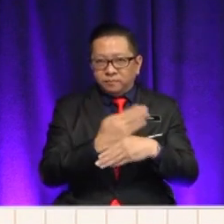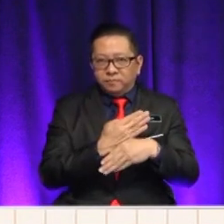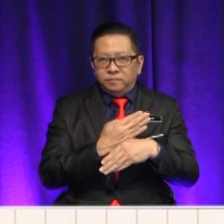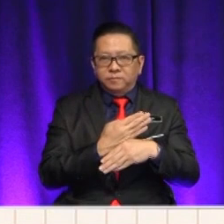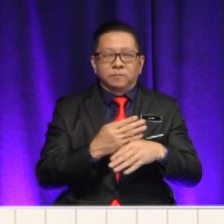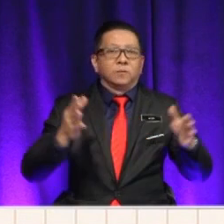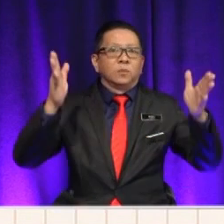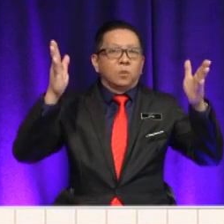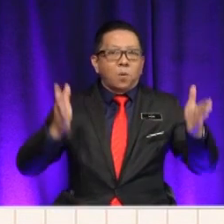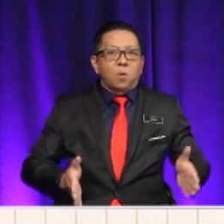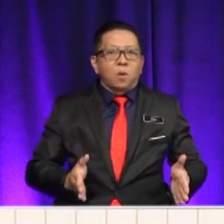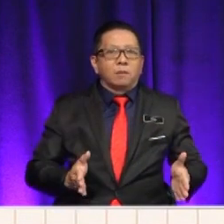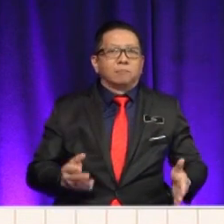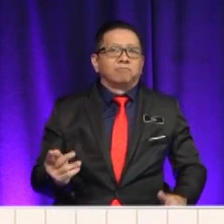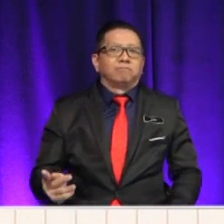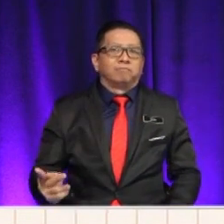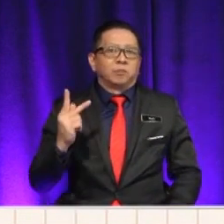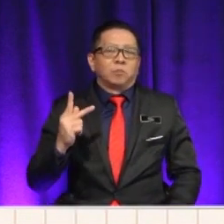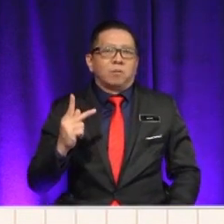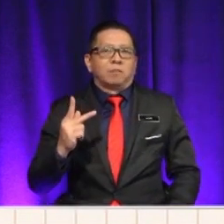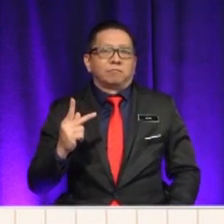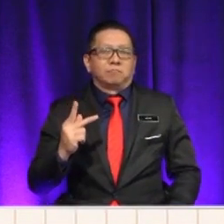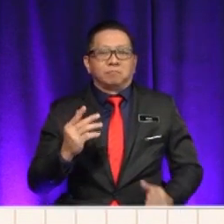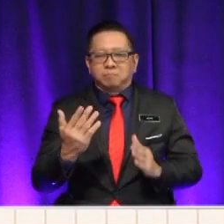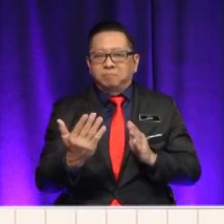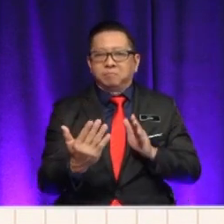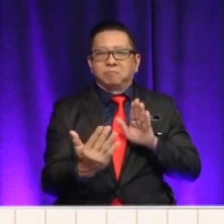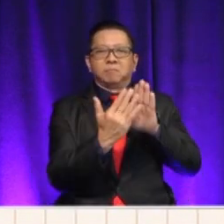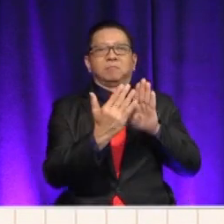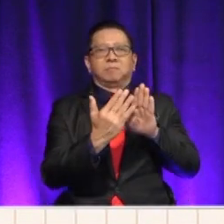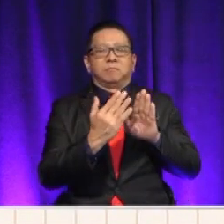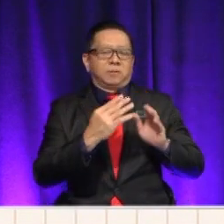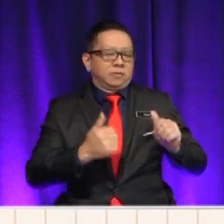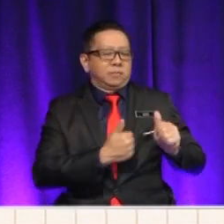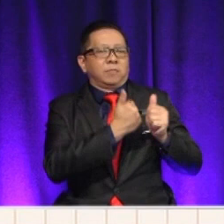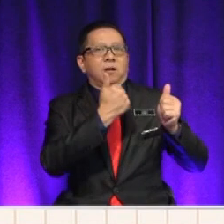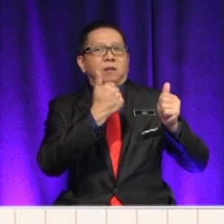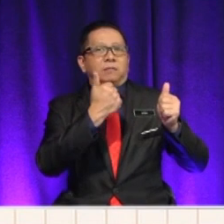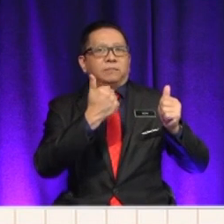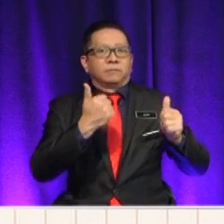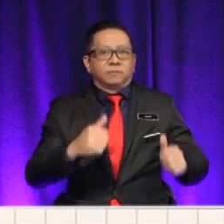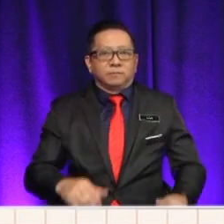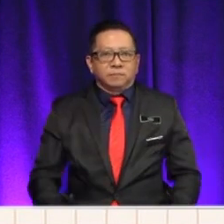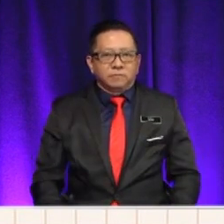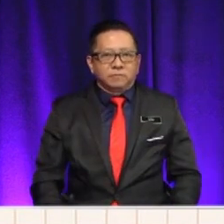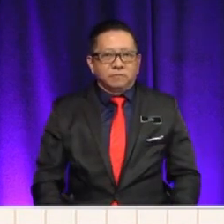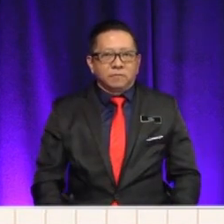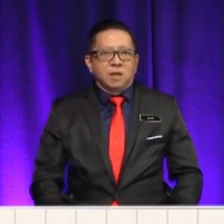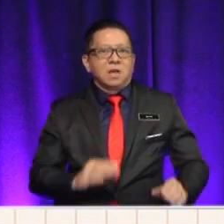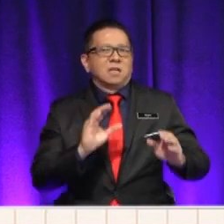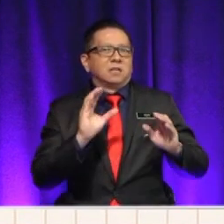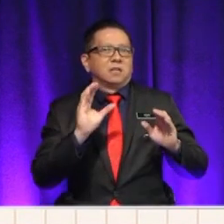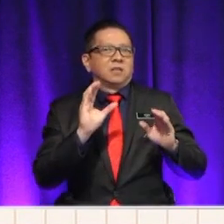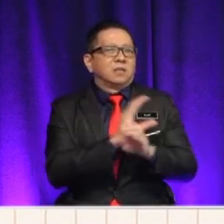yang sentiasa kuat menerima cabaran. Okey, ada tak siapa yang nak terangkan apa yang dimaksudkan dengan membentuk individu